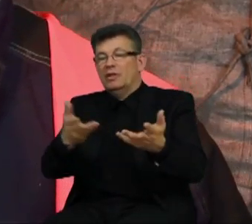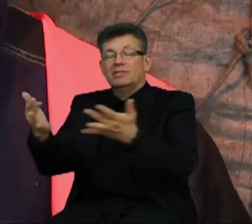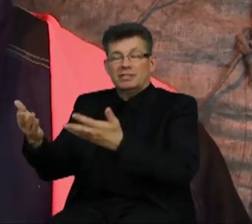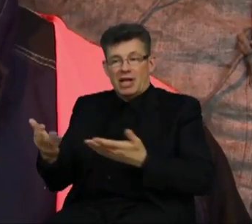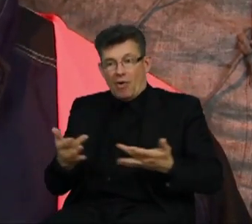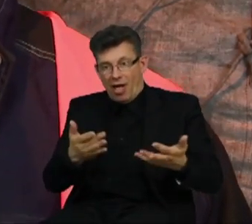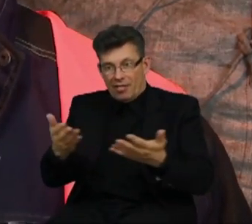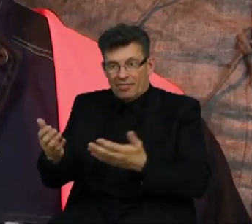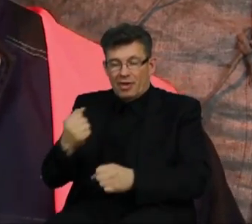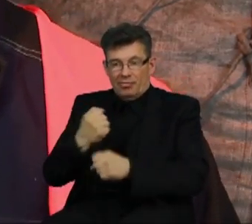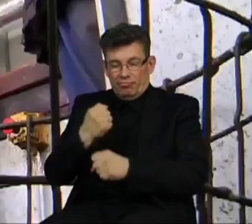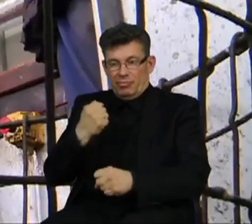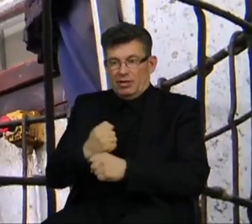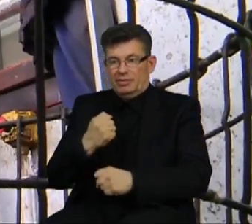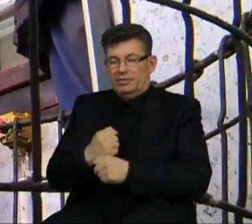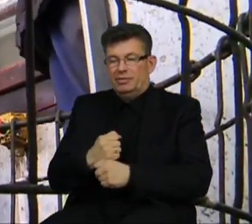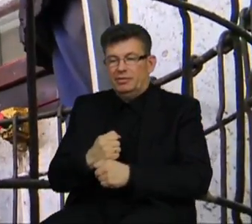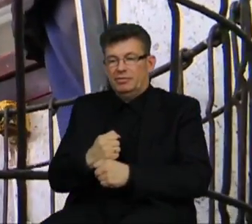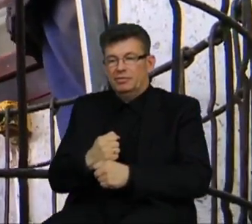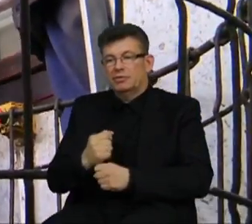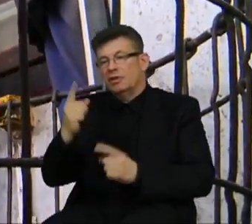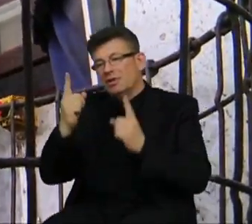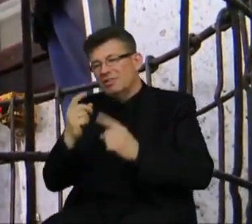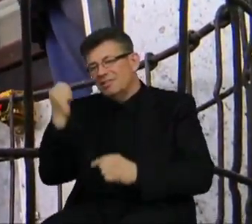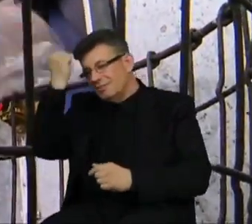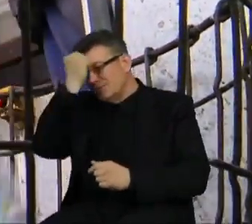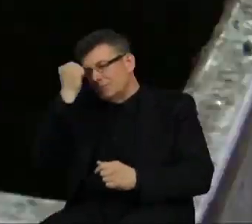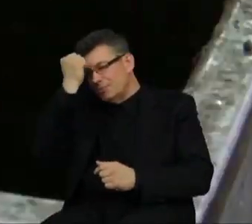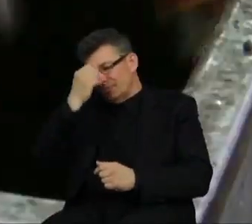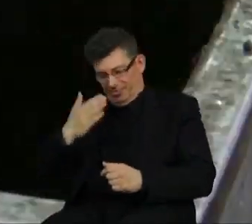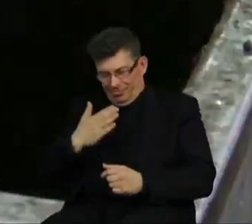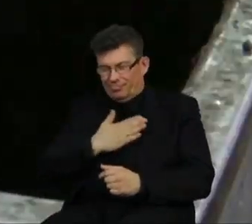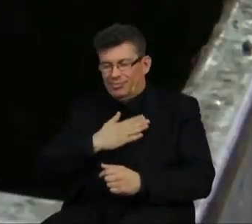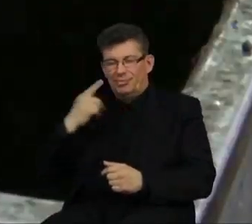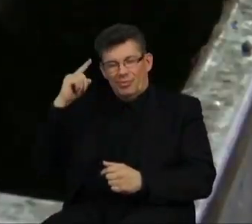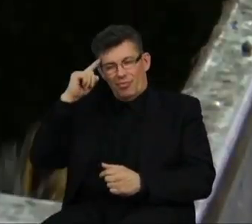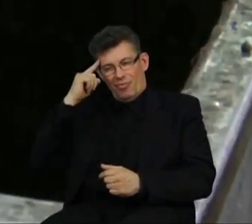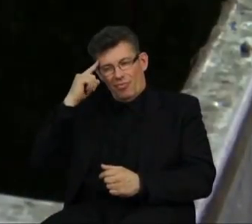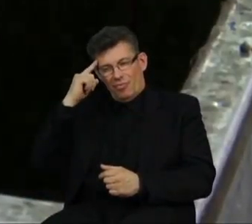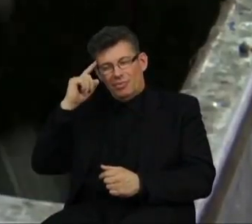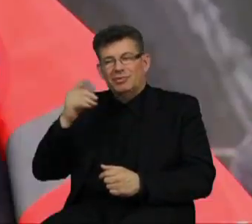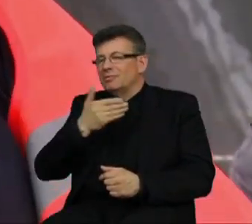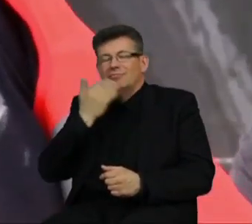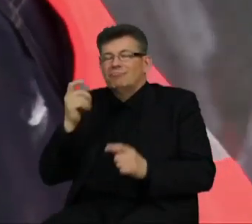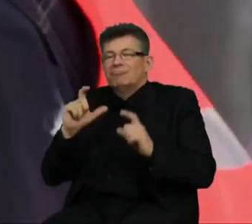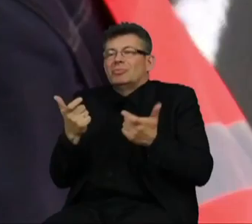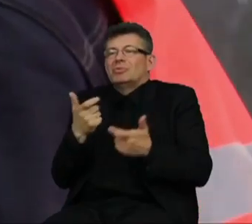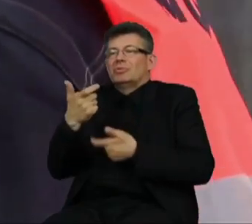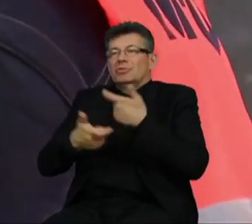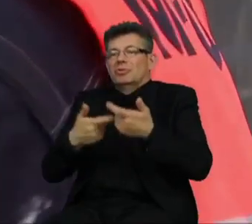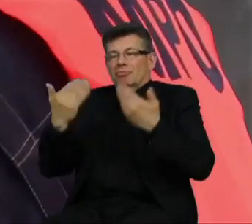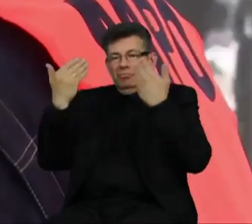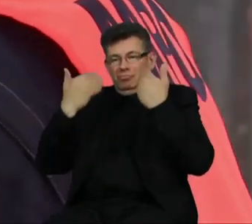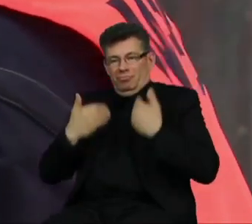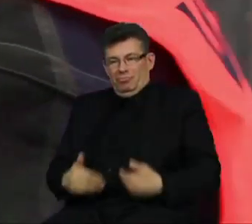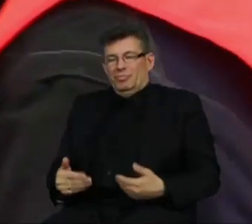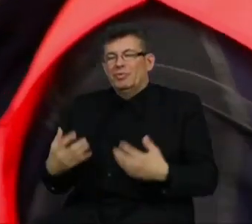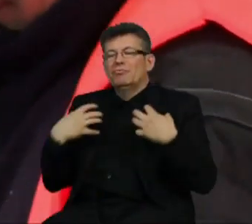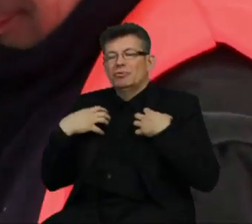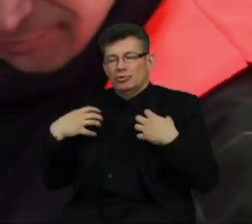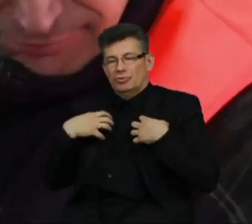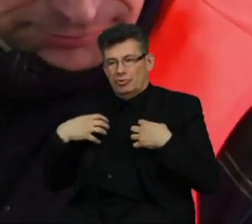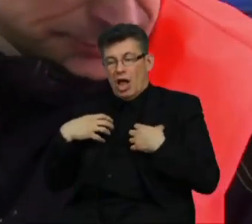załatwiać pracę. Nieraz głupota przychodzi do głowy, że nie ma co ze sobą człowiek robić w